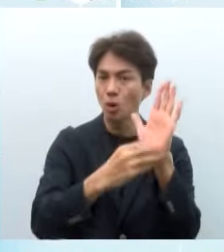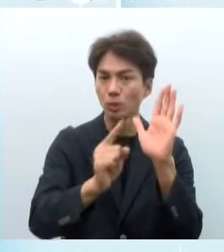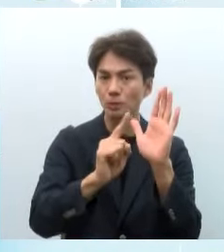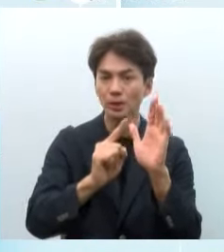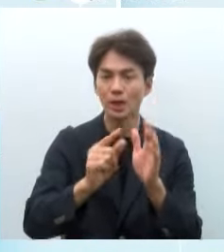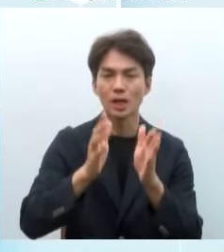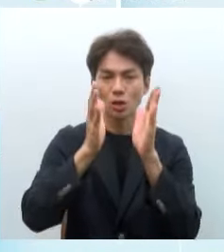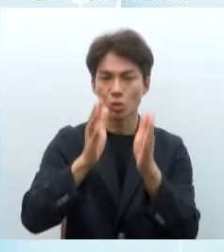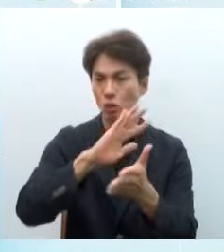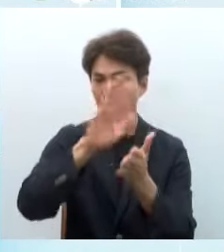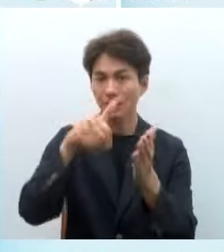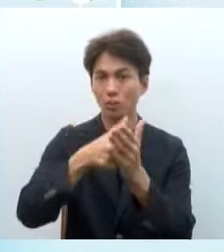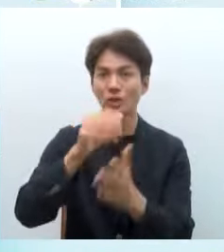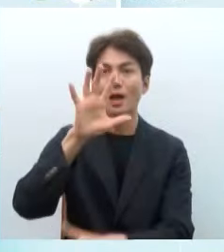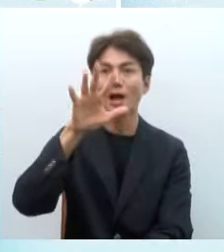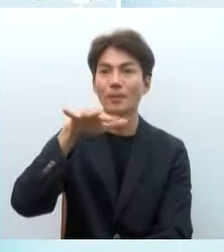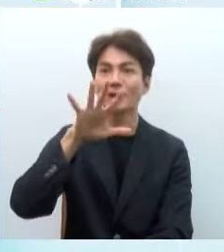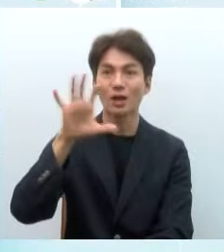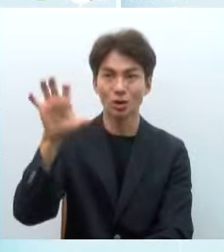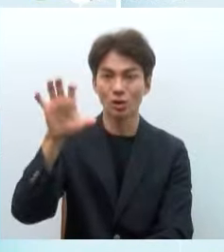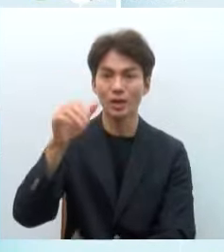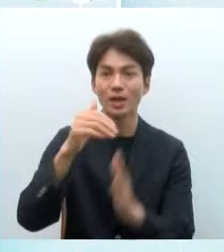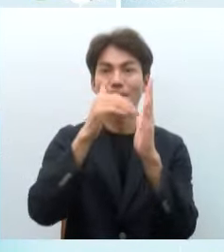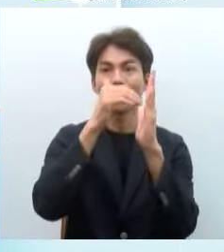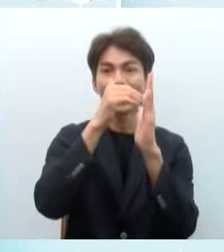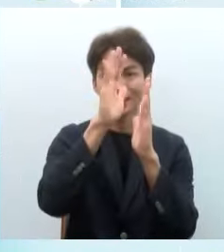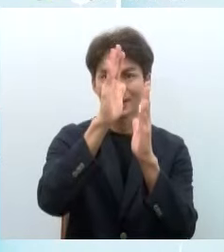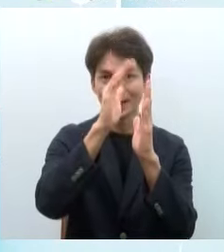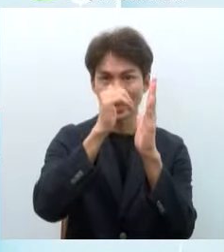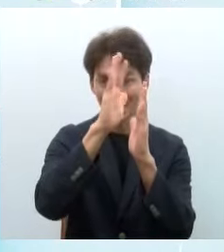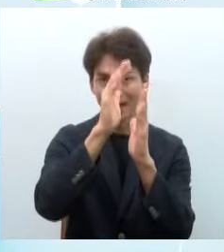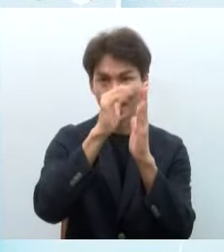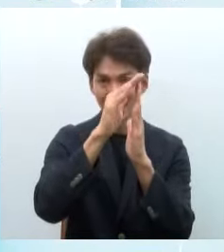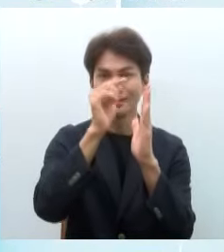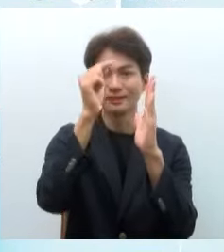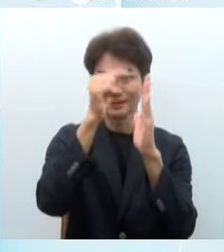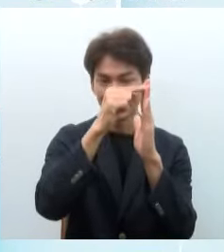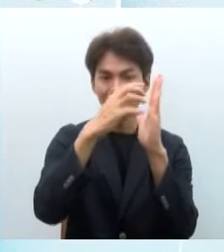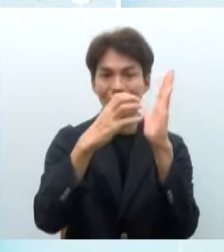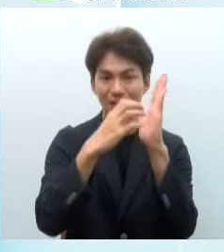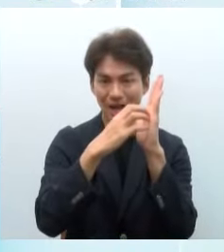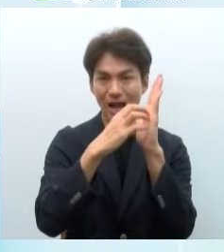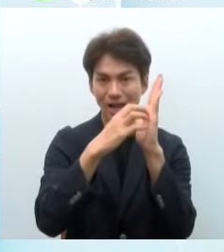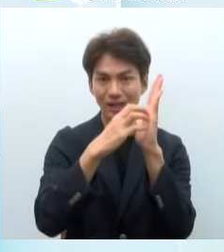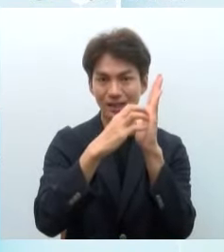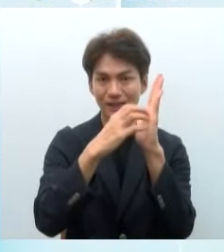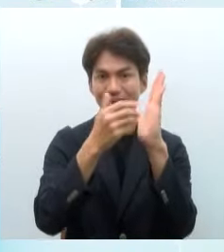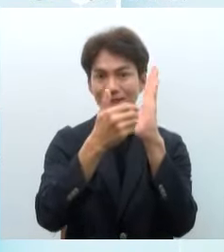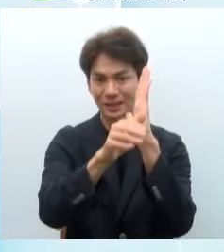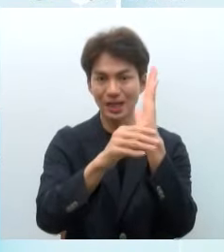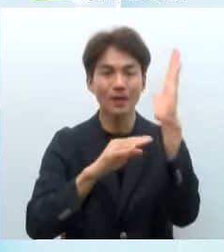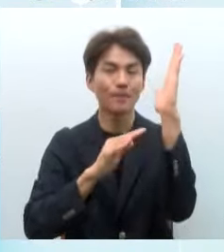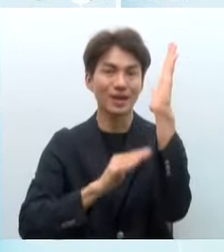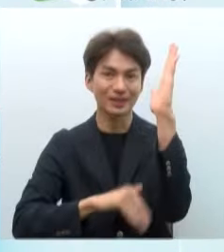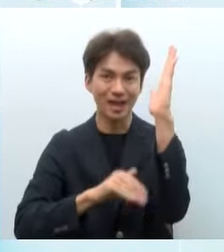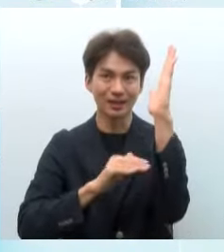5,500 คนนะครับจะแบ่งเป็นภาคเหนือนะครับ1จุดภาคกลางภาคตะวันออกเฉียงเหนือแล้วก็ภาคใต้น